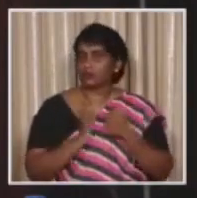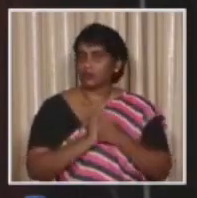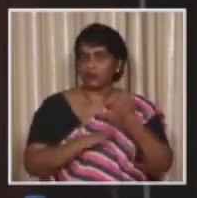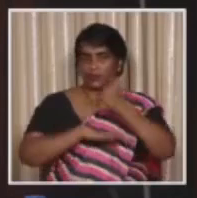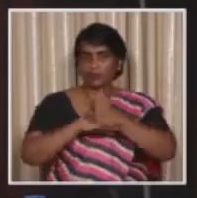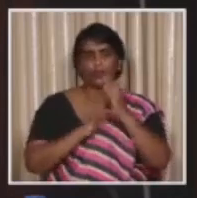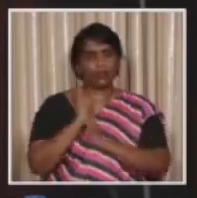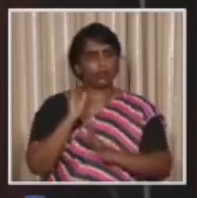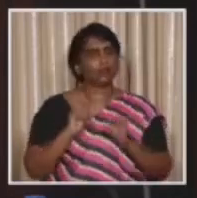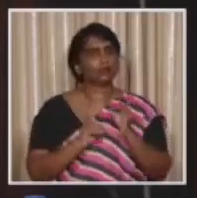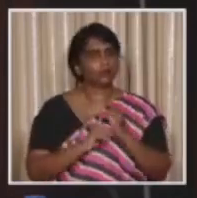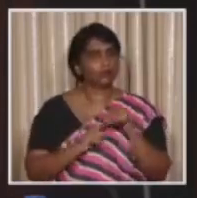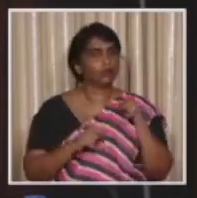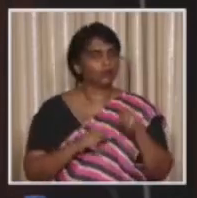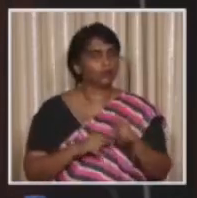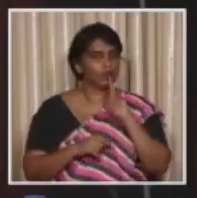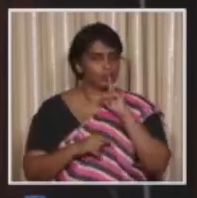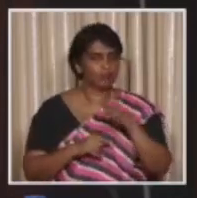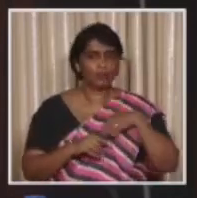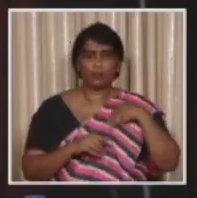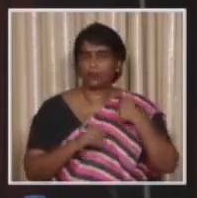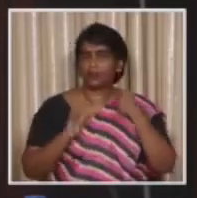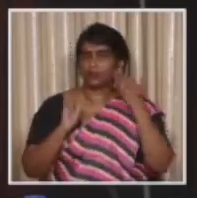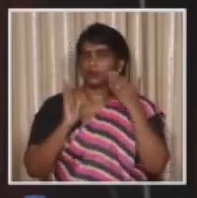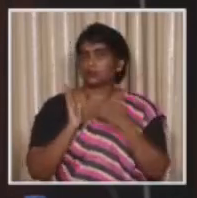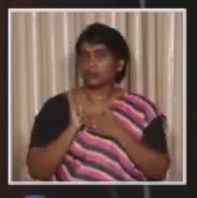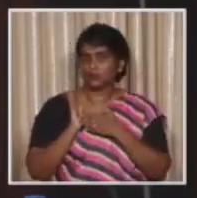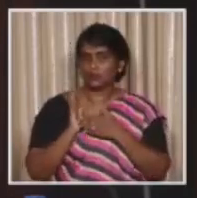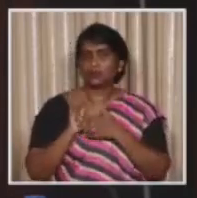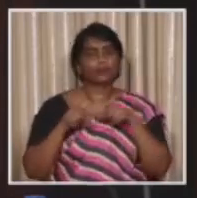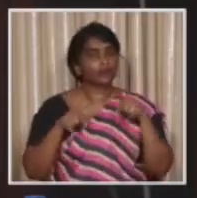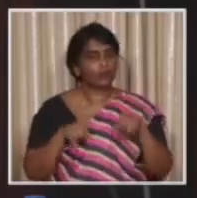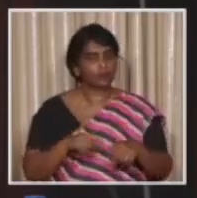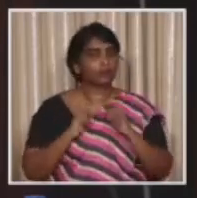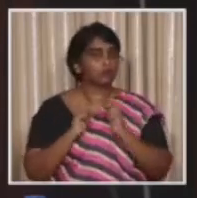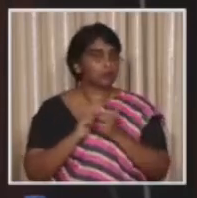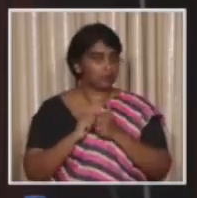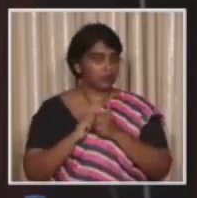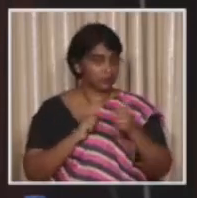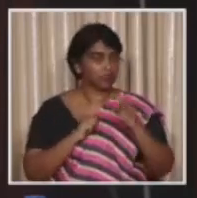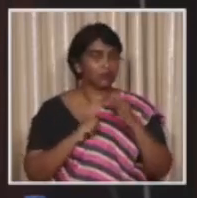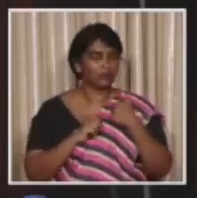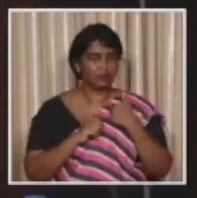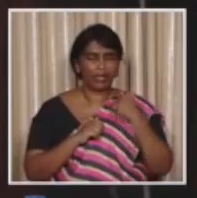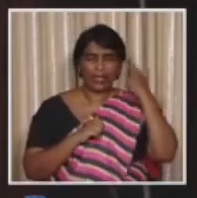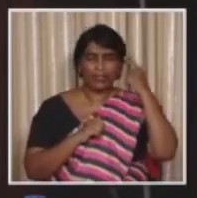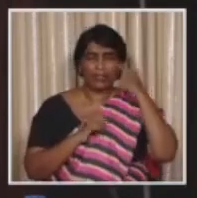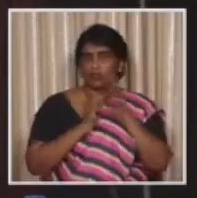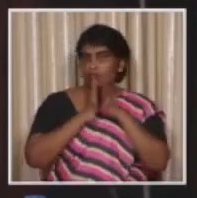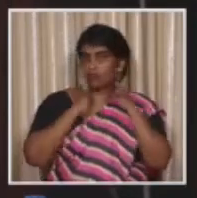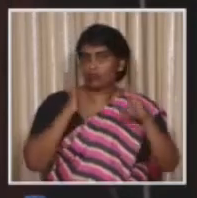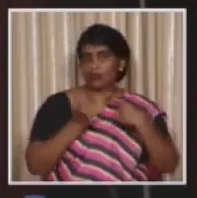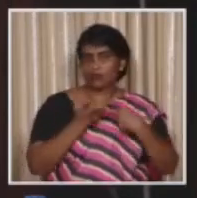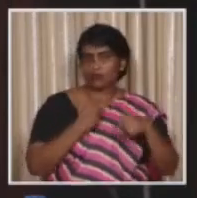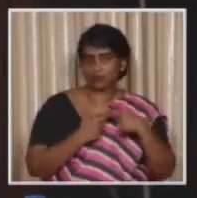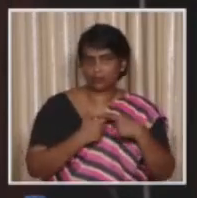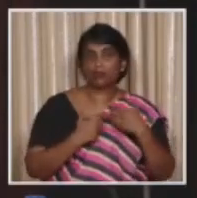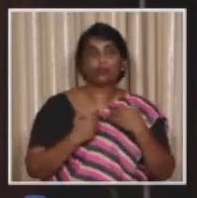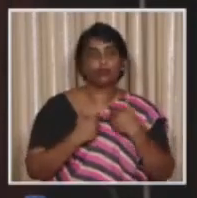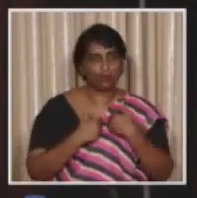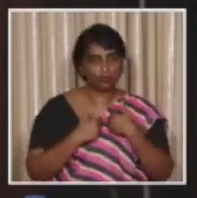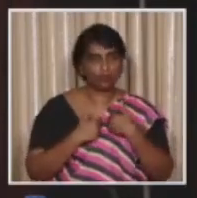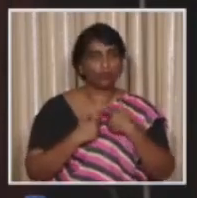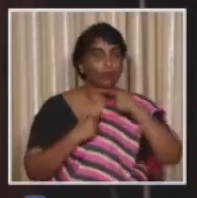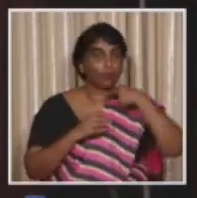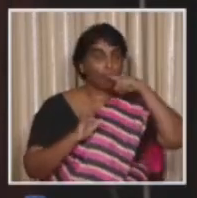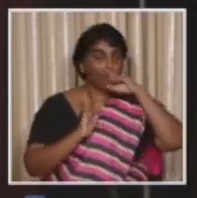මුලාසනට වටවන්තු වෙන්නේ මෙතන මතක ගන්න ඕන ප්‍රධාන කාරණාව දැන් මේ අර්බුදය තුල අපිට හිතන්න ගොඩක් දේවල් තියෙනවා අපේ